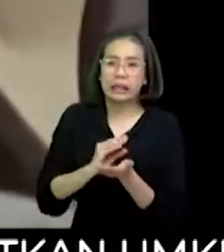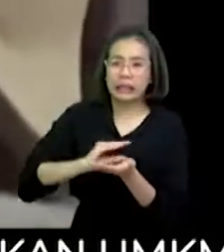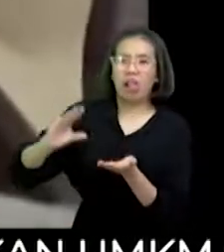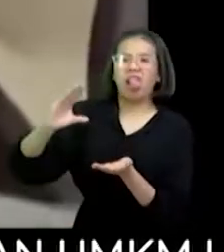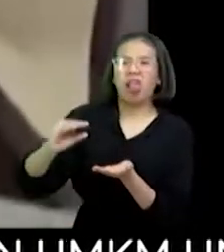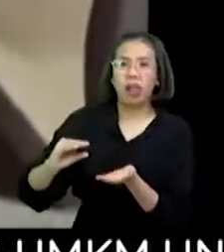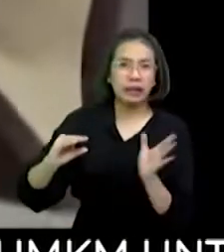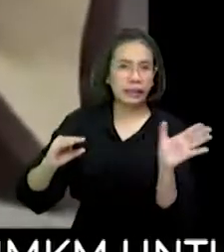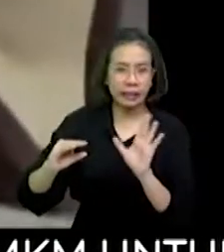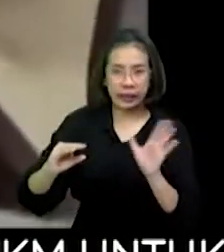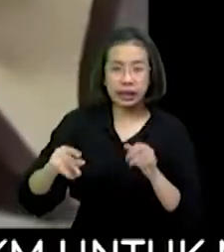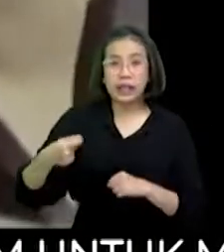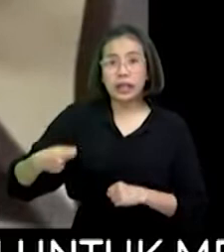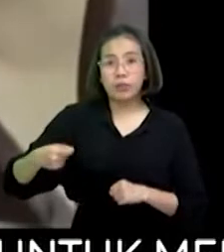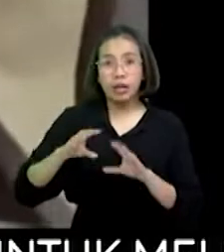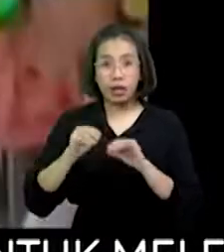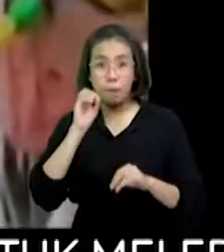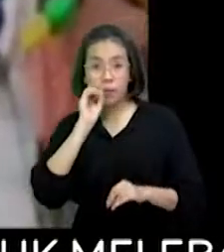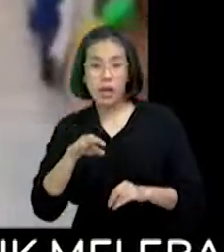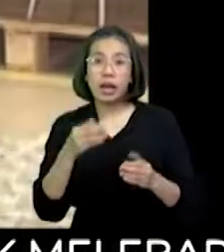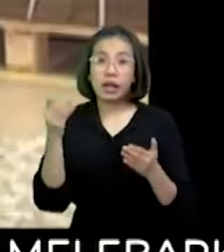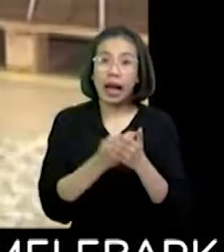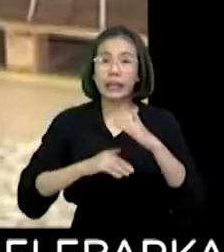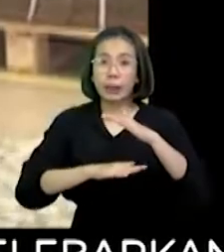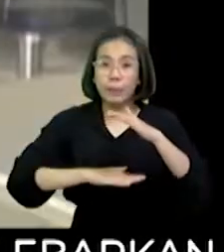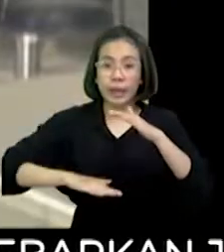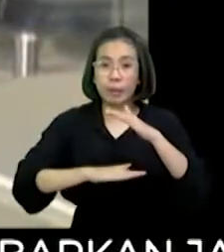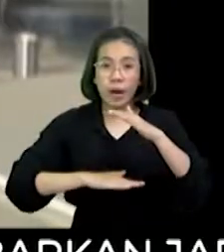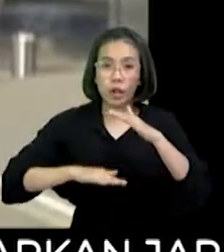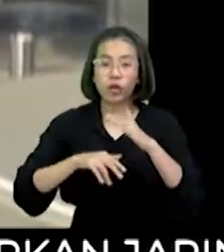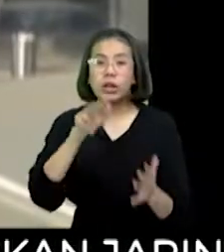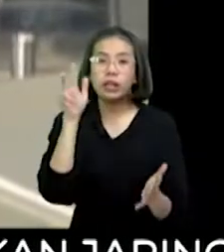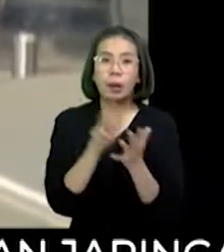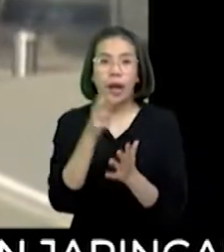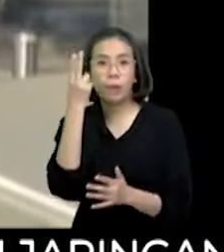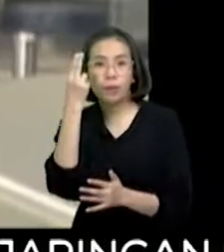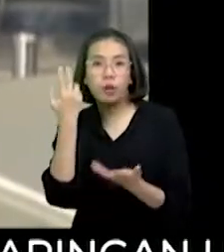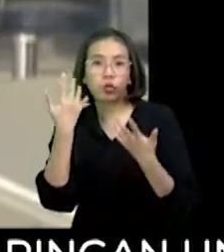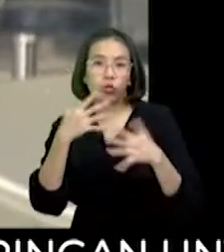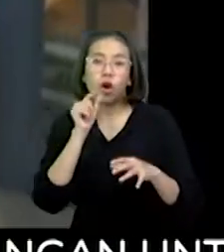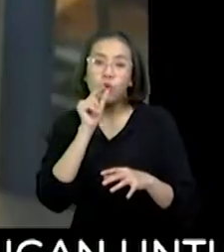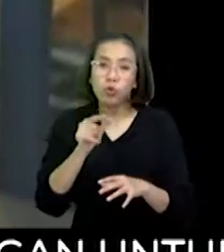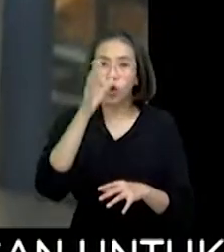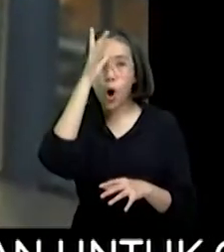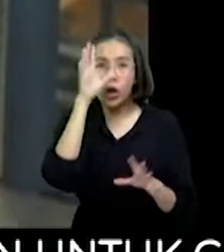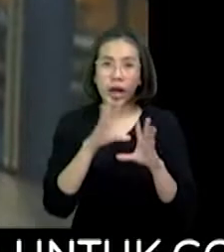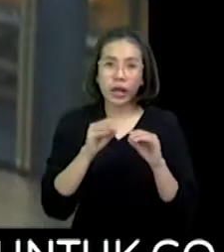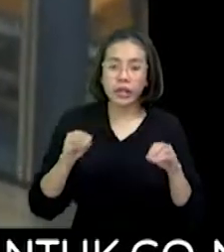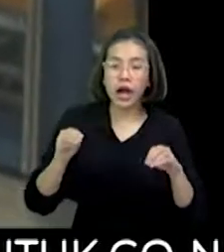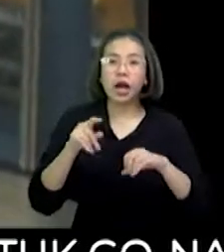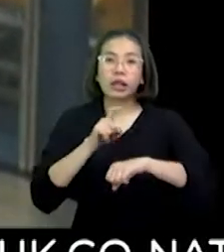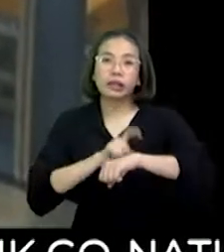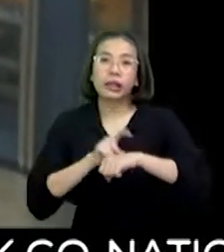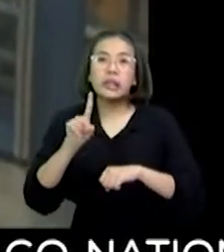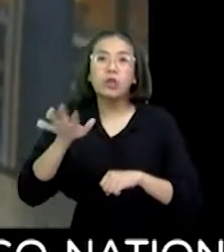kerja kemenagan mengatakan upah minimum merupakan upah terendah yang ditetapkan pemerintah yang berlaku bagi pekerja dengan masa kerja kurang